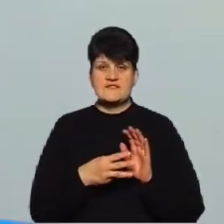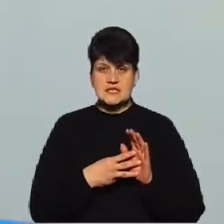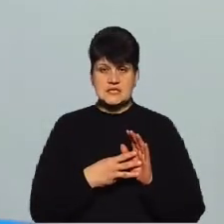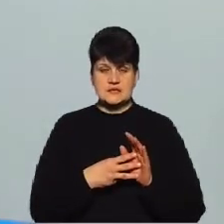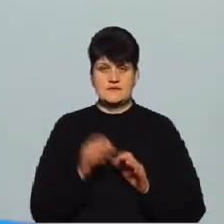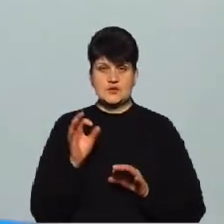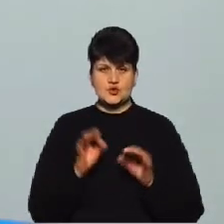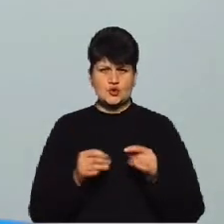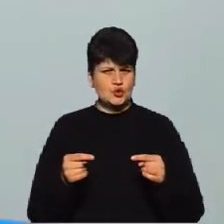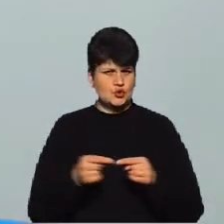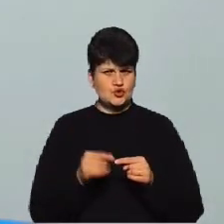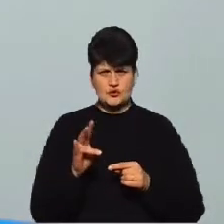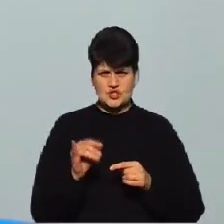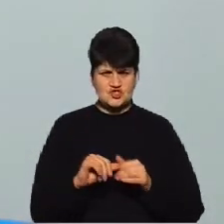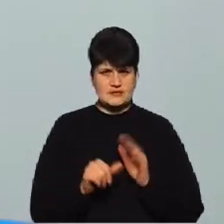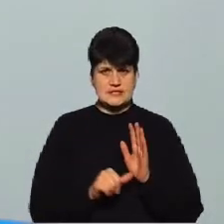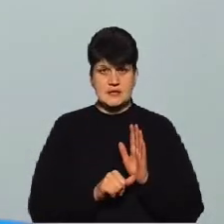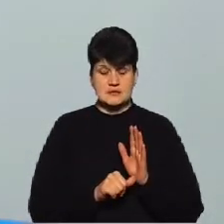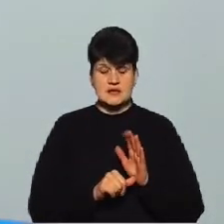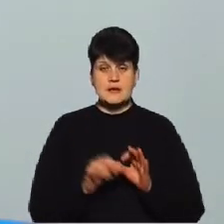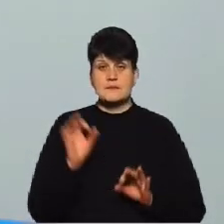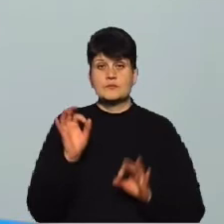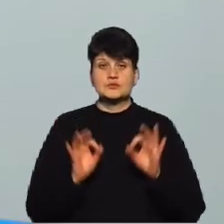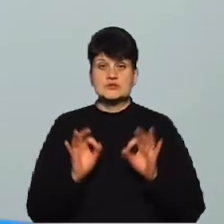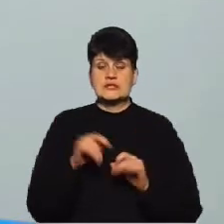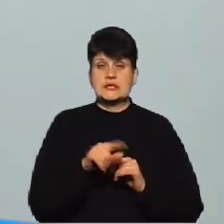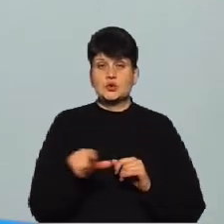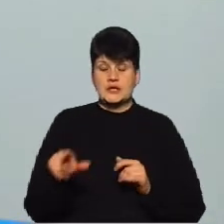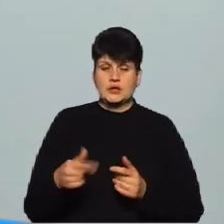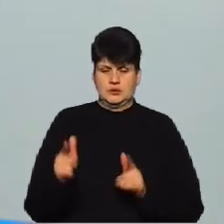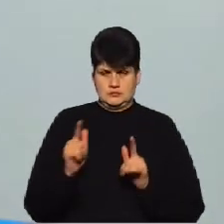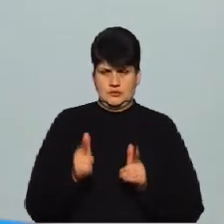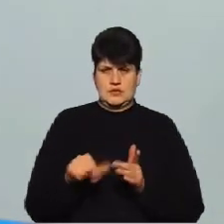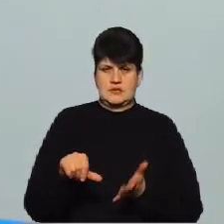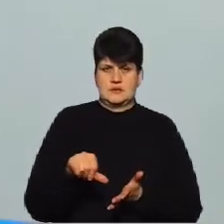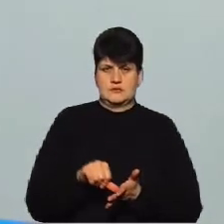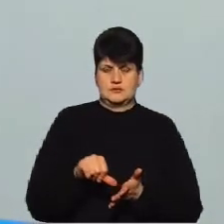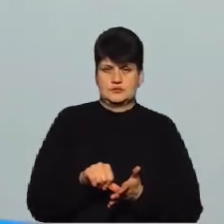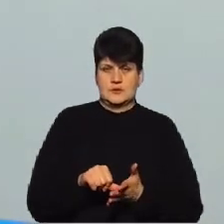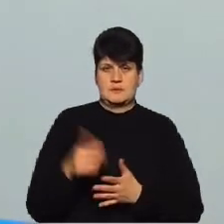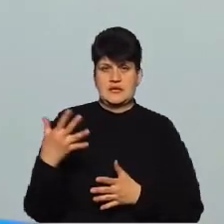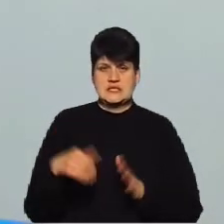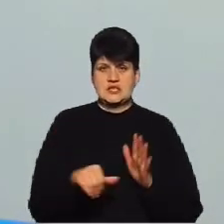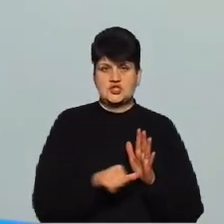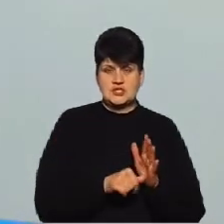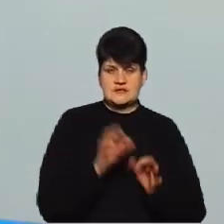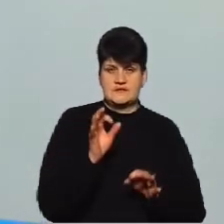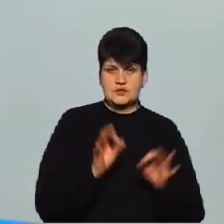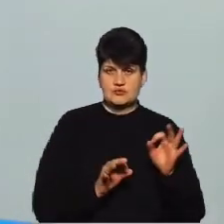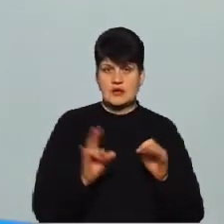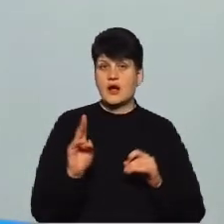Тобто бачимо, що співвідношення тих людей, які готові брати участь в лавах тероборони, 56% до тих, хто